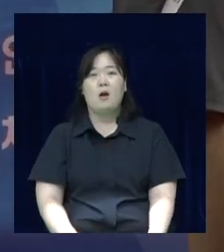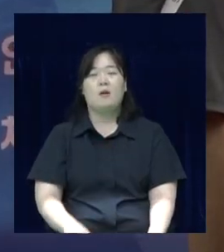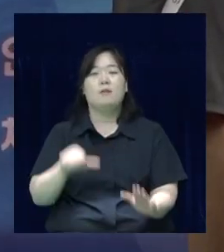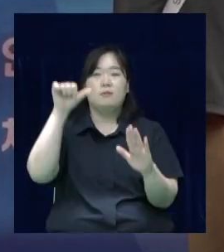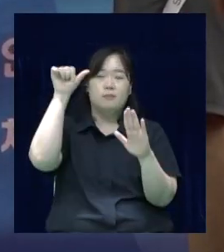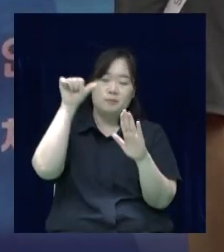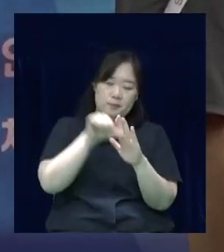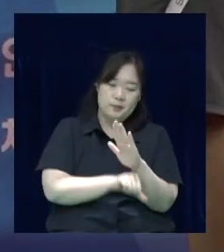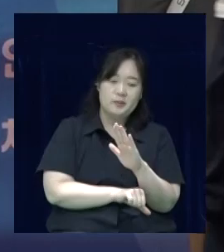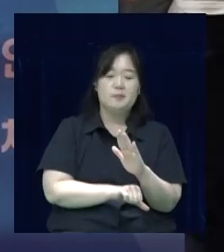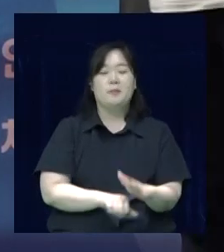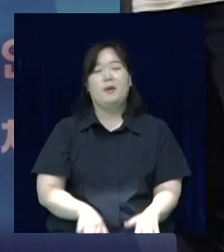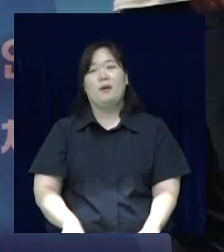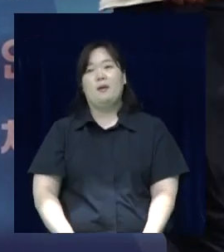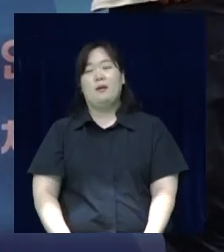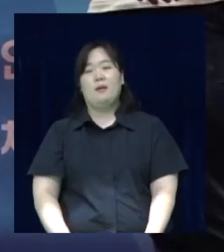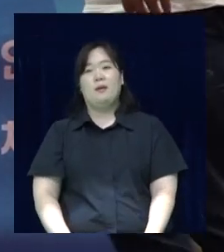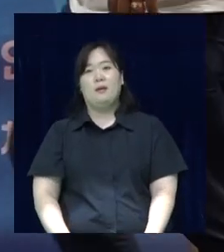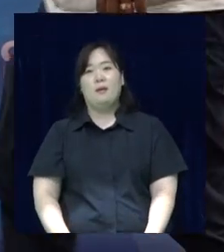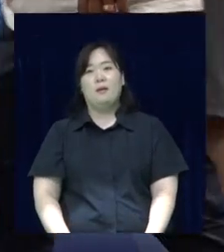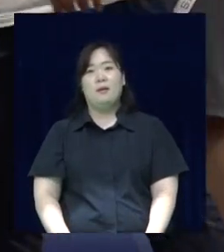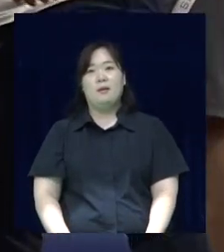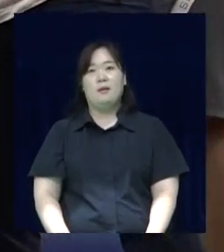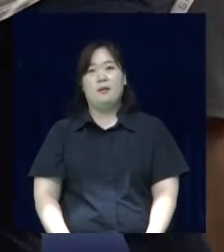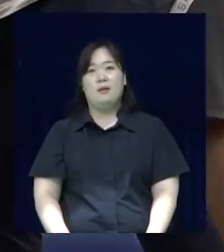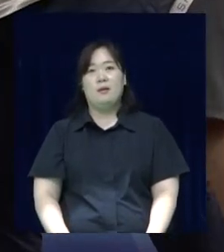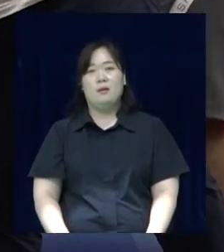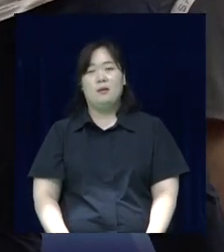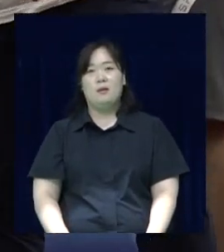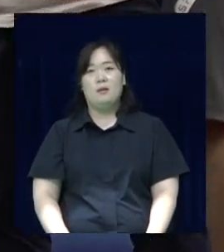3명의 심판 모두 실패를 선언했습니다.